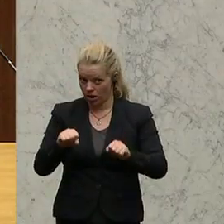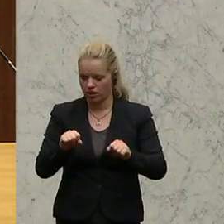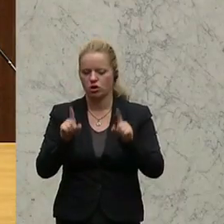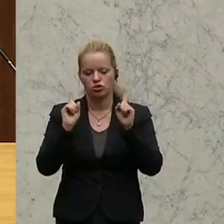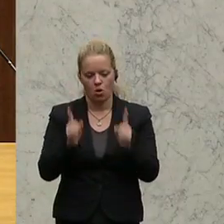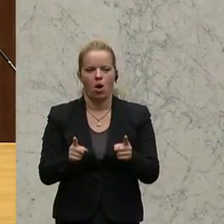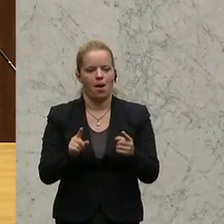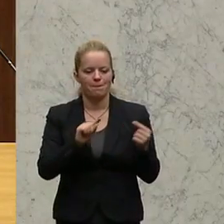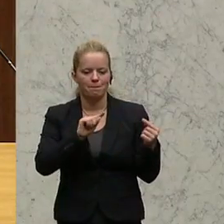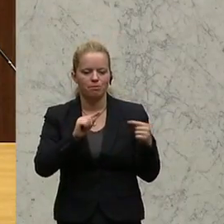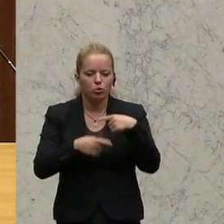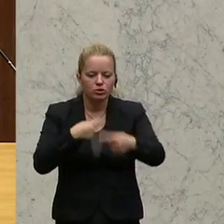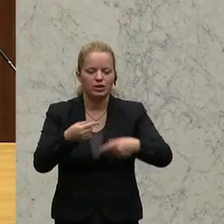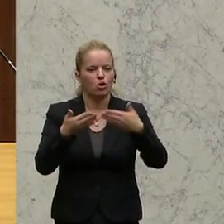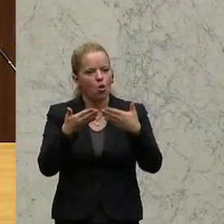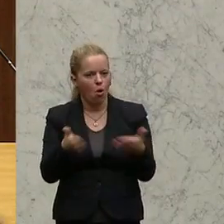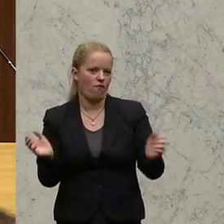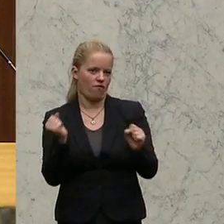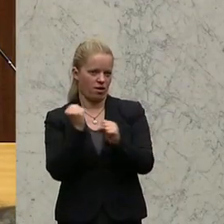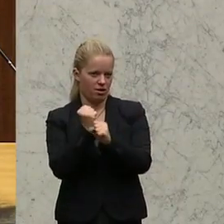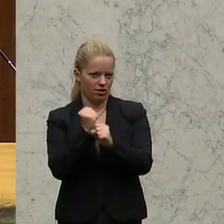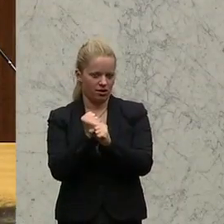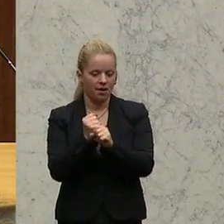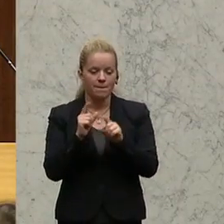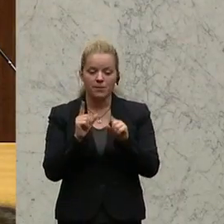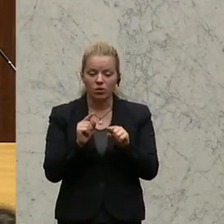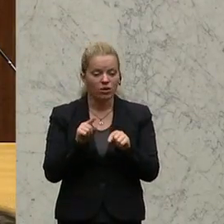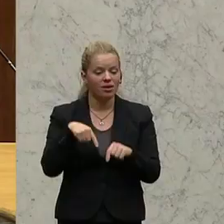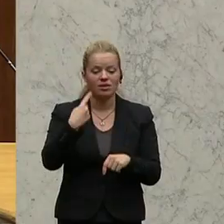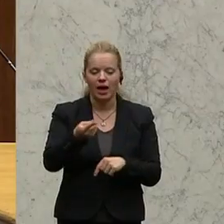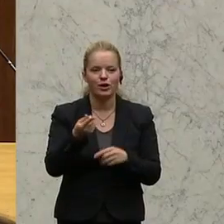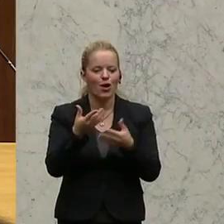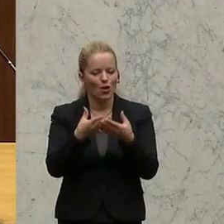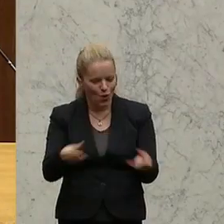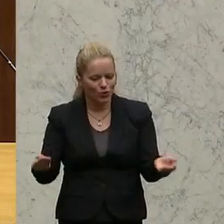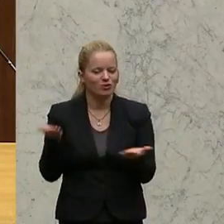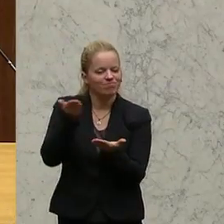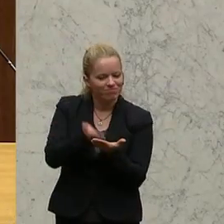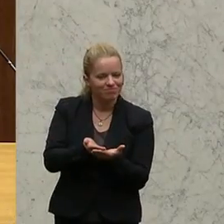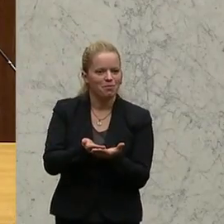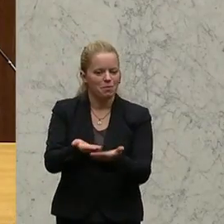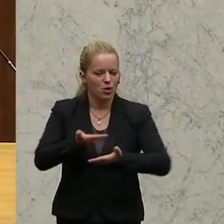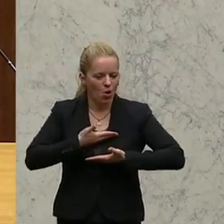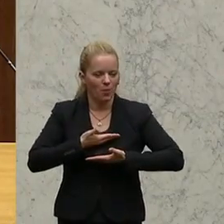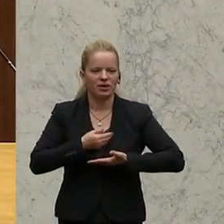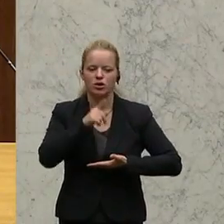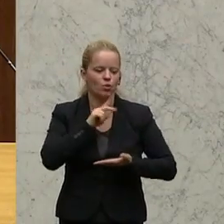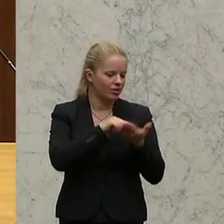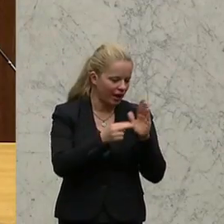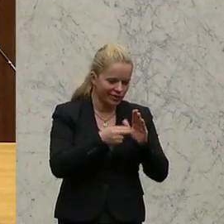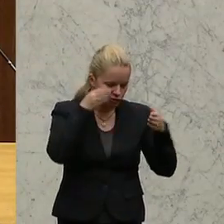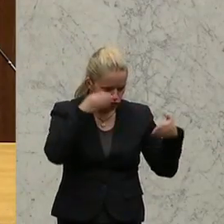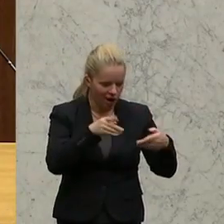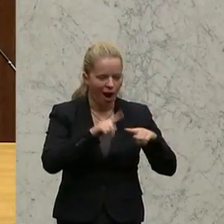Lösungen werden dann nicht nur technischer Natur sein, sondern sehr wohl auch organisatorischer und sozialer